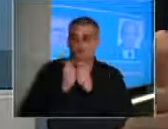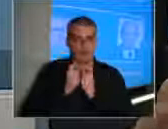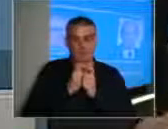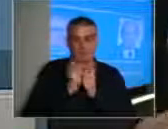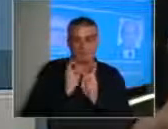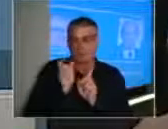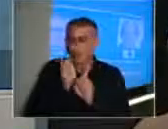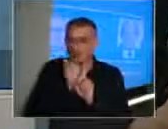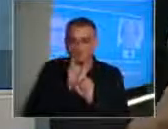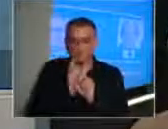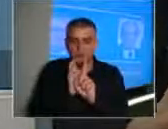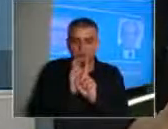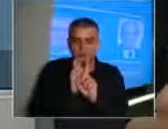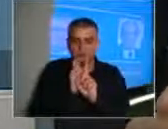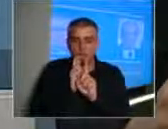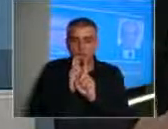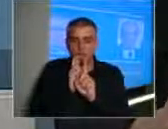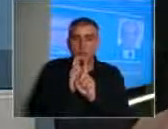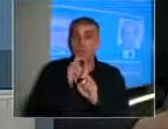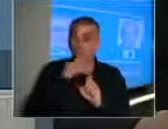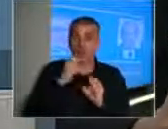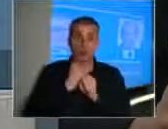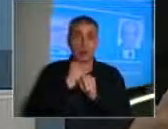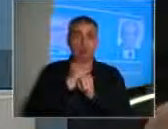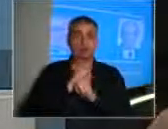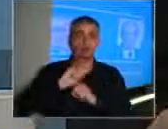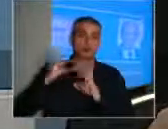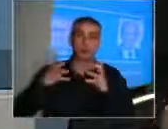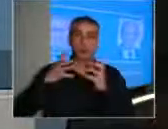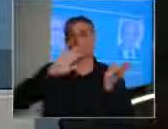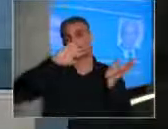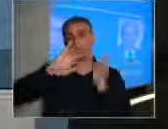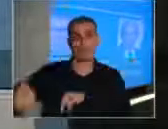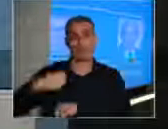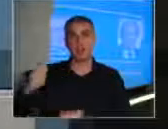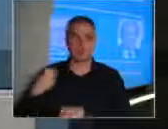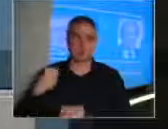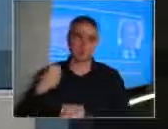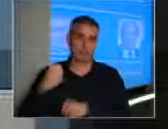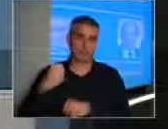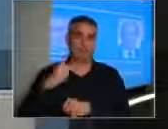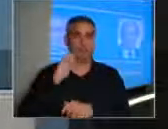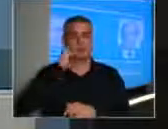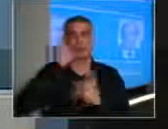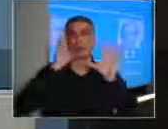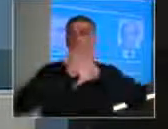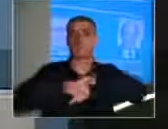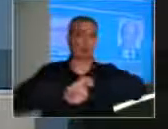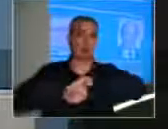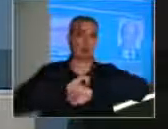שהן על גבול אחוז החסימה. זה יכול להביא לכך שכל הגוש נופל, ושבעצם מחר